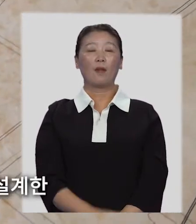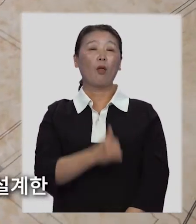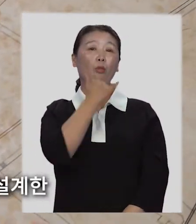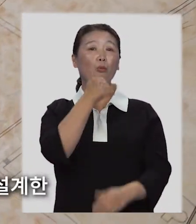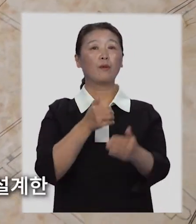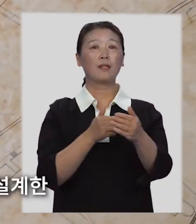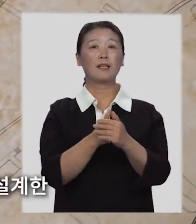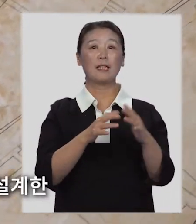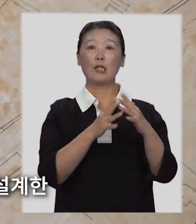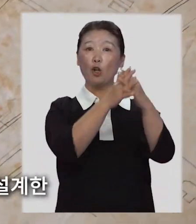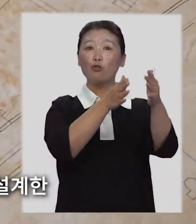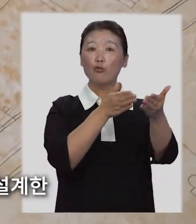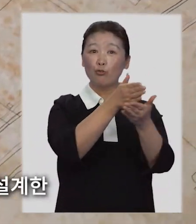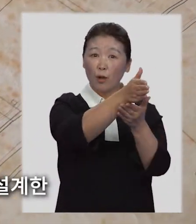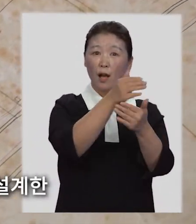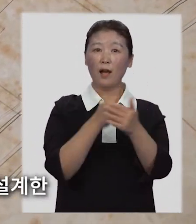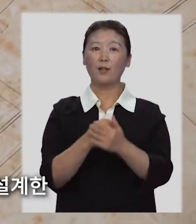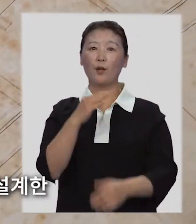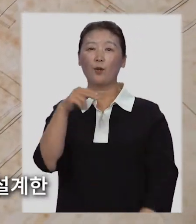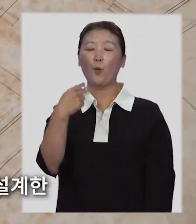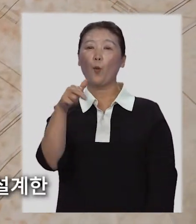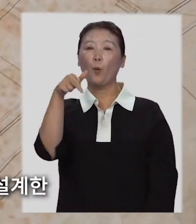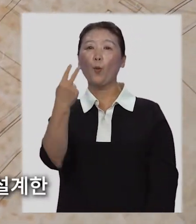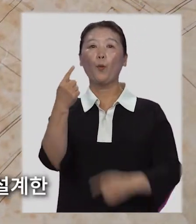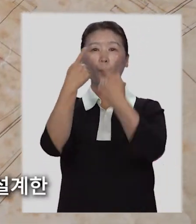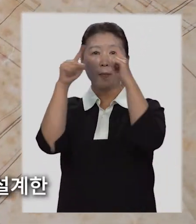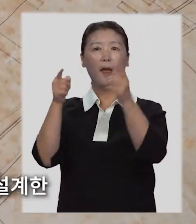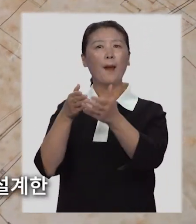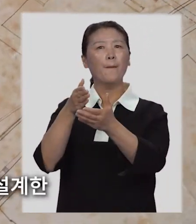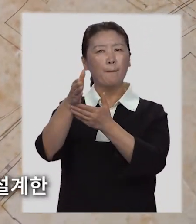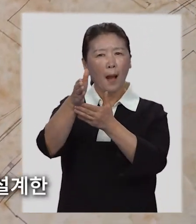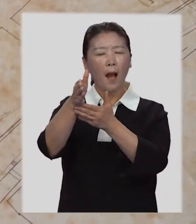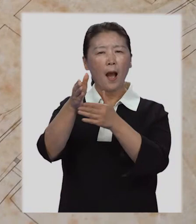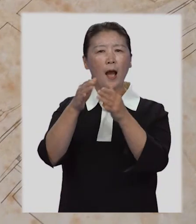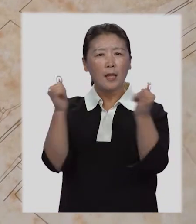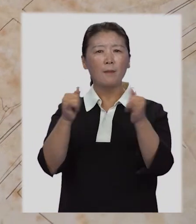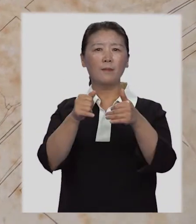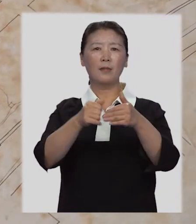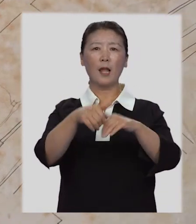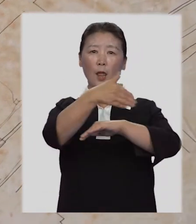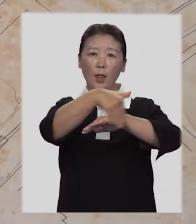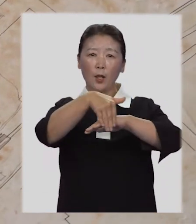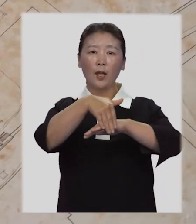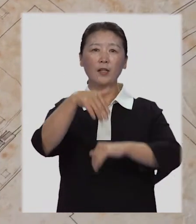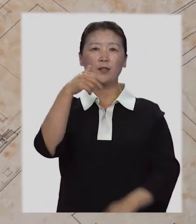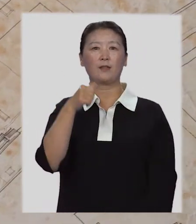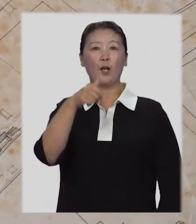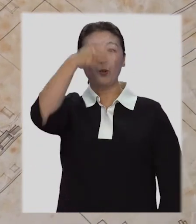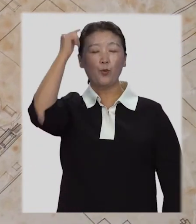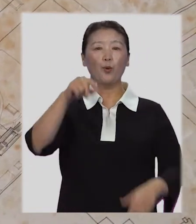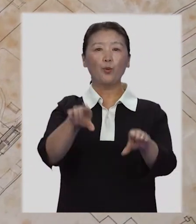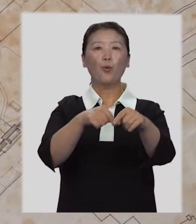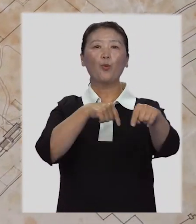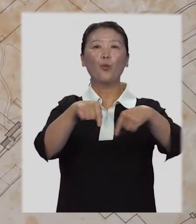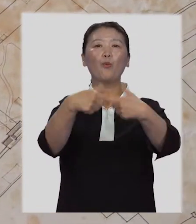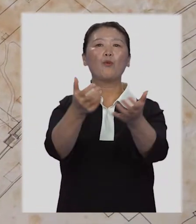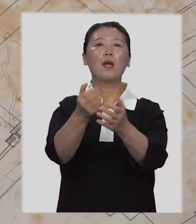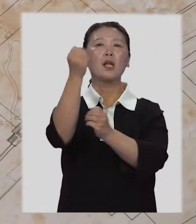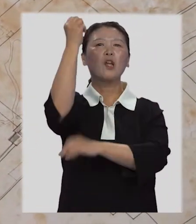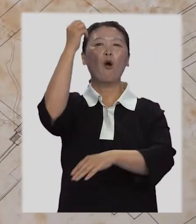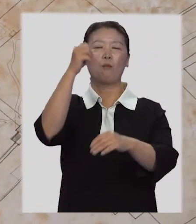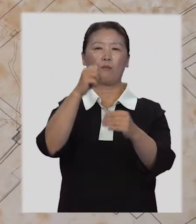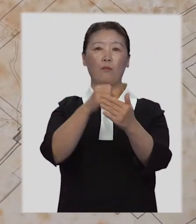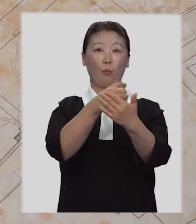독일 건축가 게오르그 라란데와 도쿄대 건축학과 출신들이 설계한 조선 총독부의 당초 도면입니다.